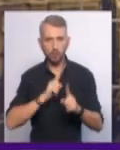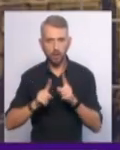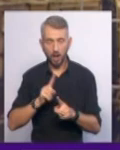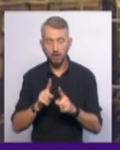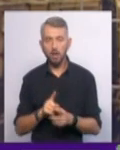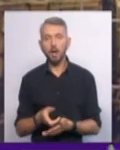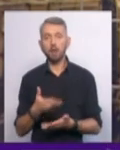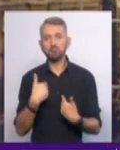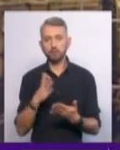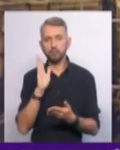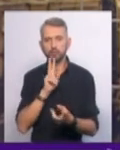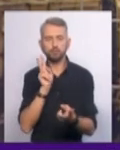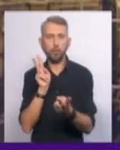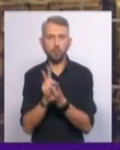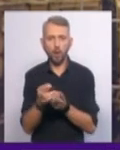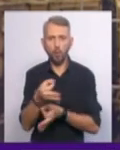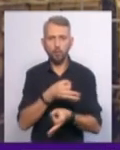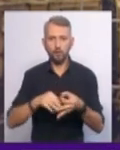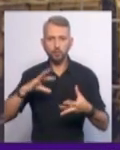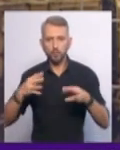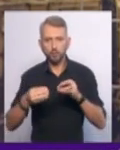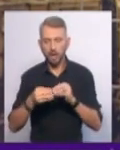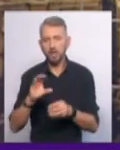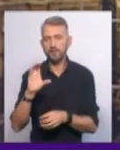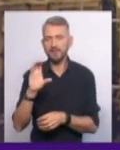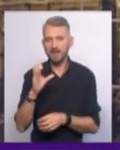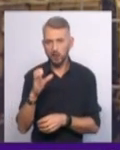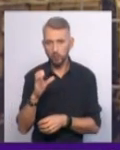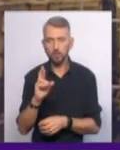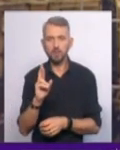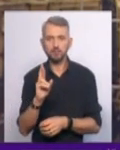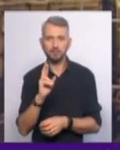прямому ефірі ми побачимо і обговоримо його результати вже у середу, як